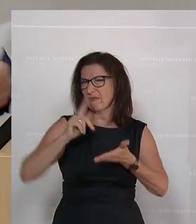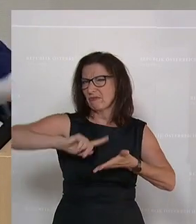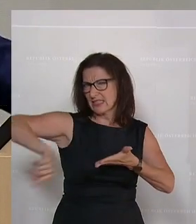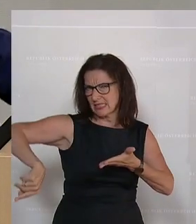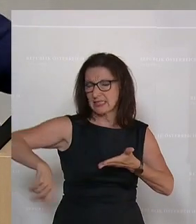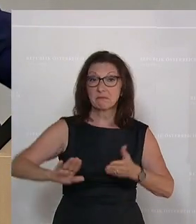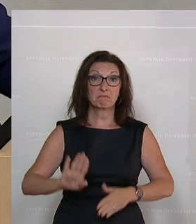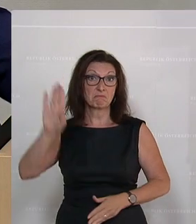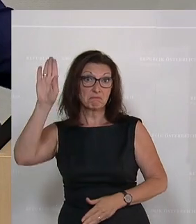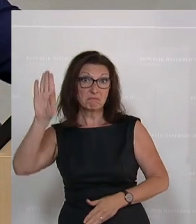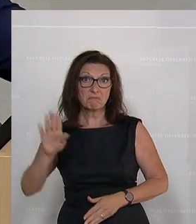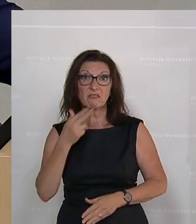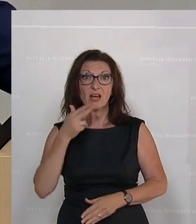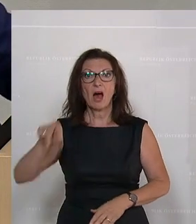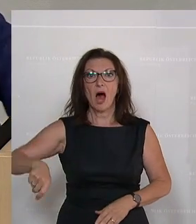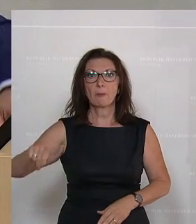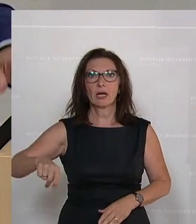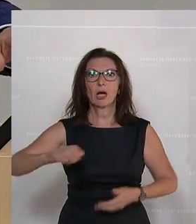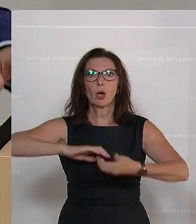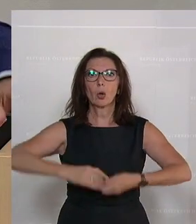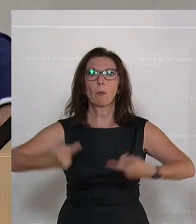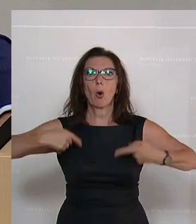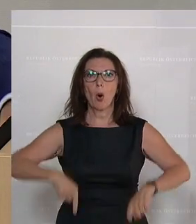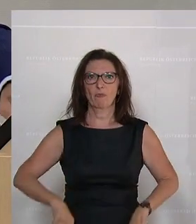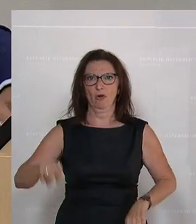als ich die fragen über fragen